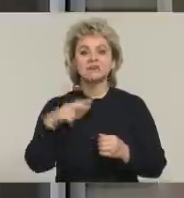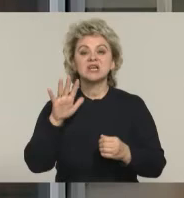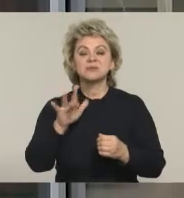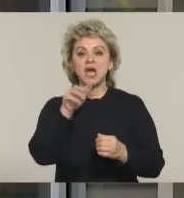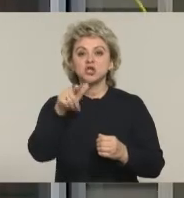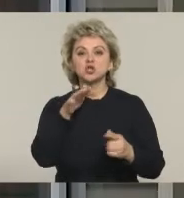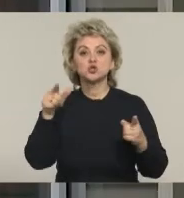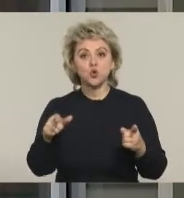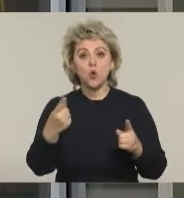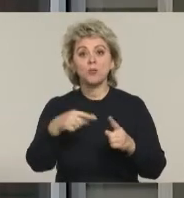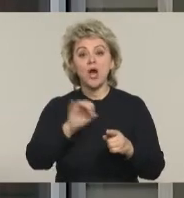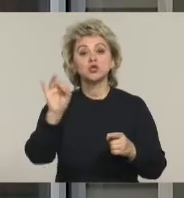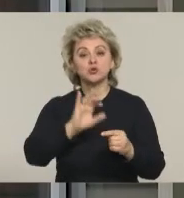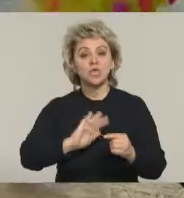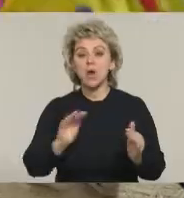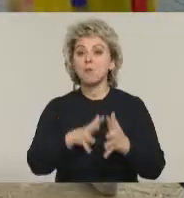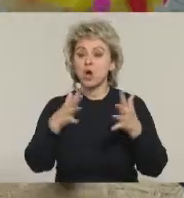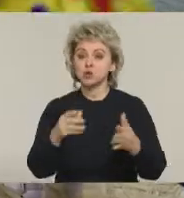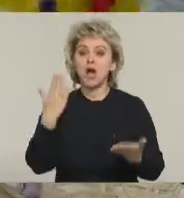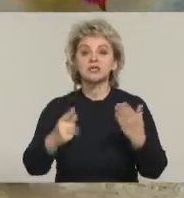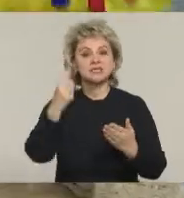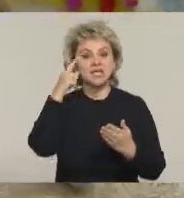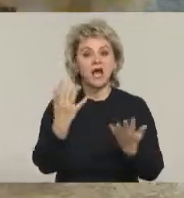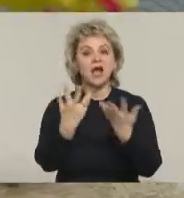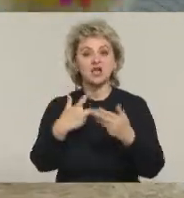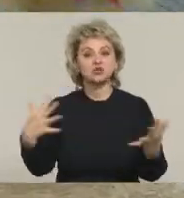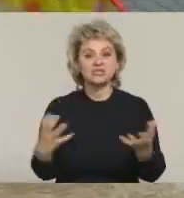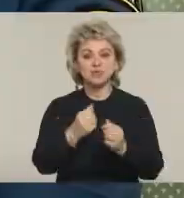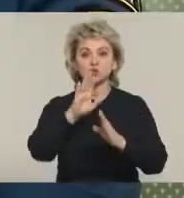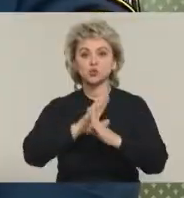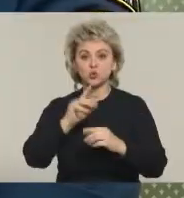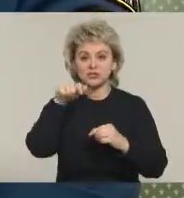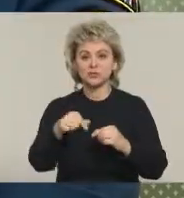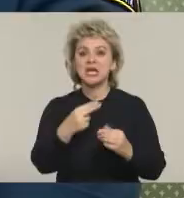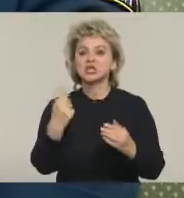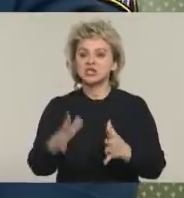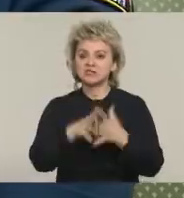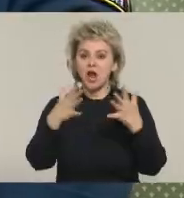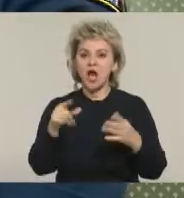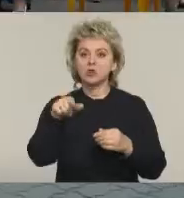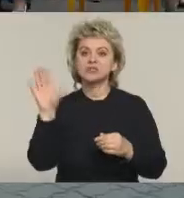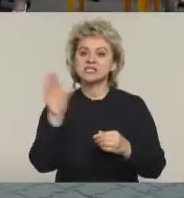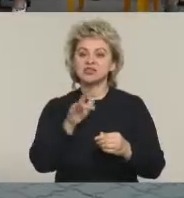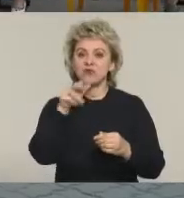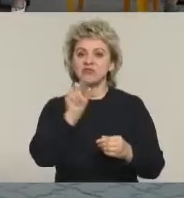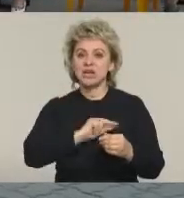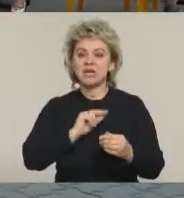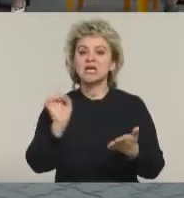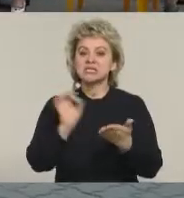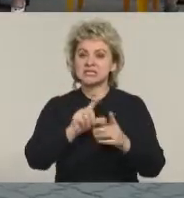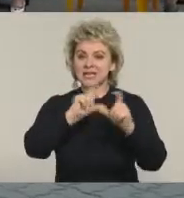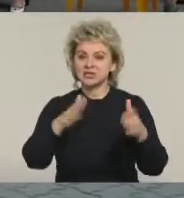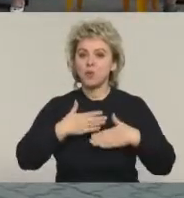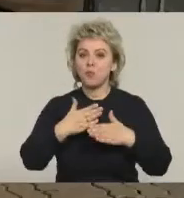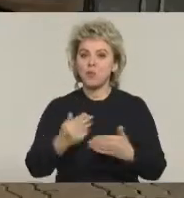Лет срок по меркам истории небольшой, но если подумать о количестве спасенных судеб, цифра огромная. За все время работы центра здесь